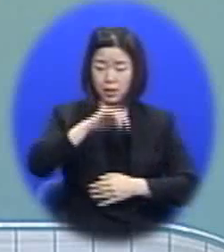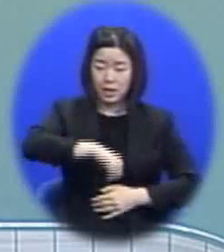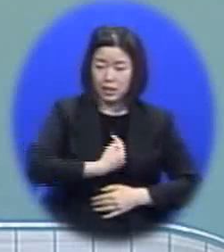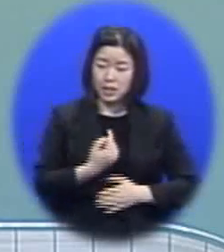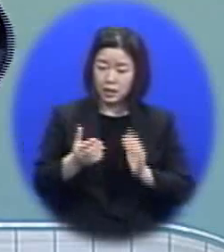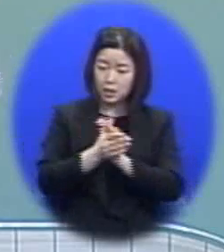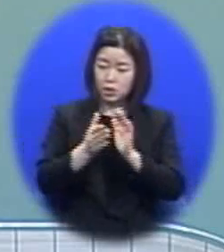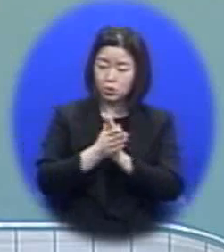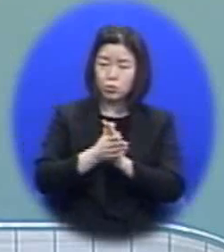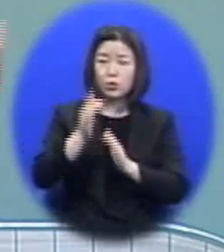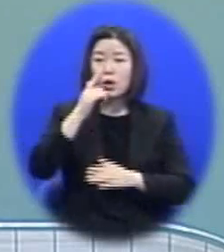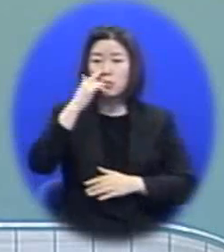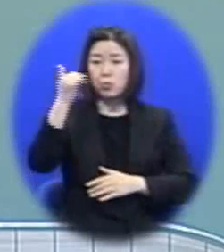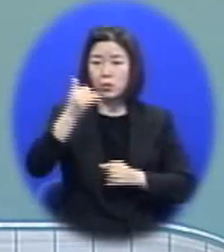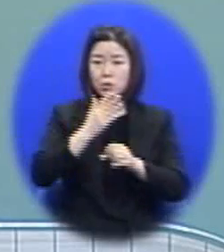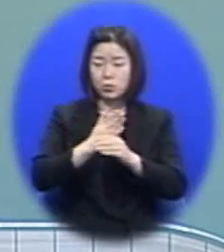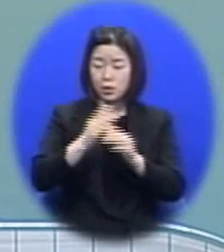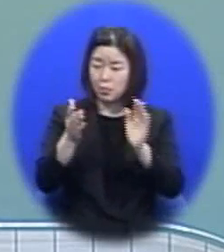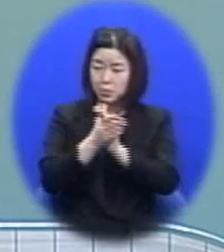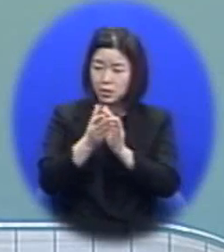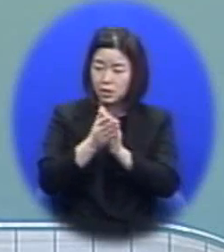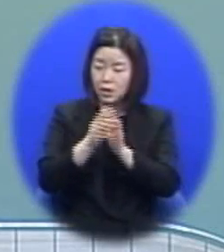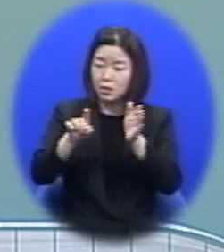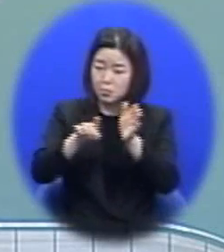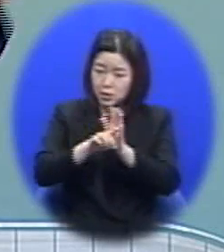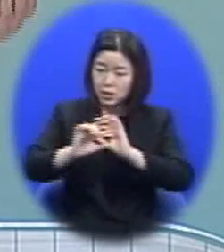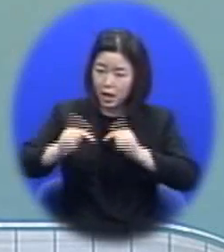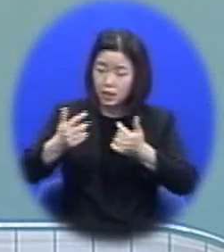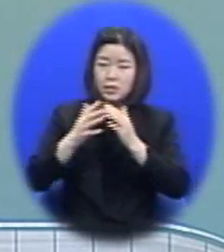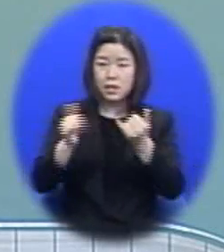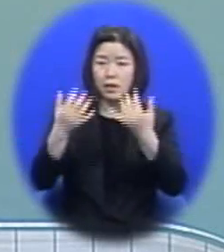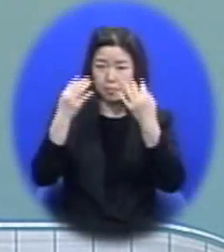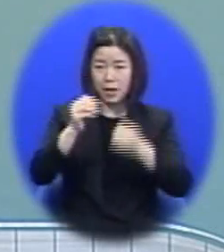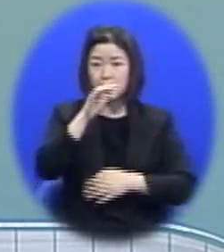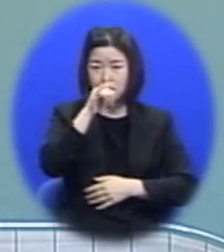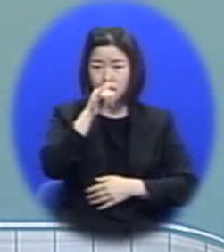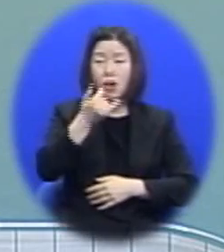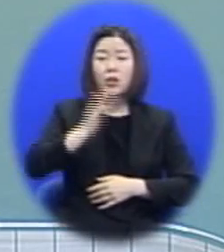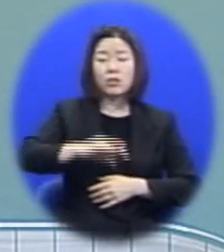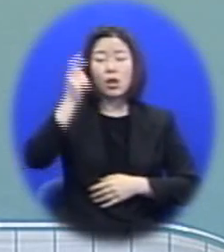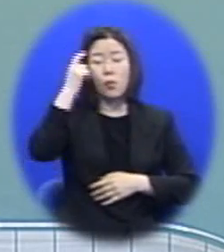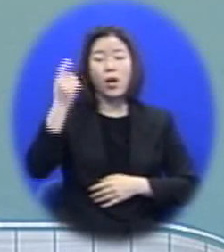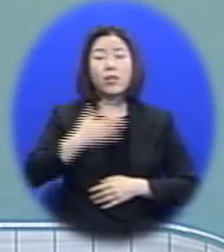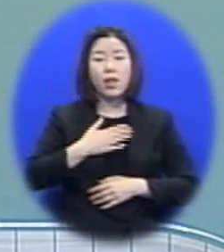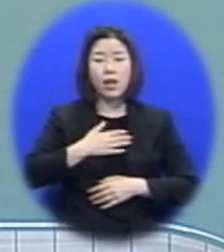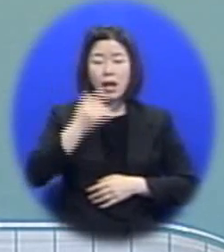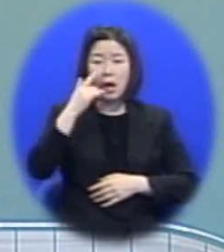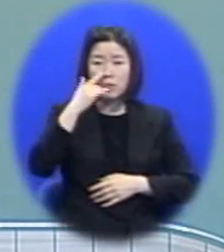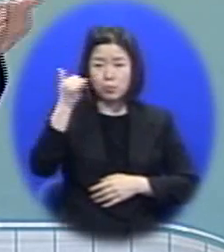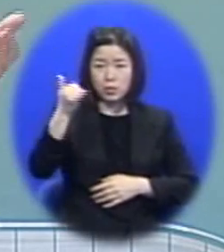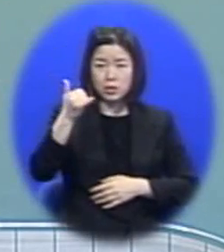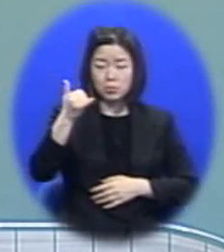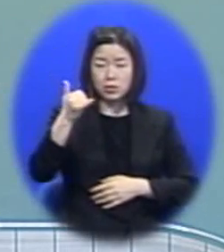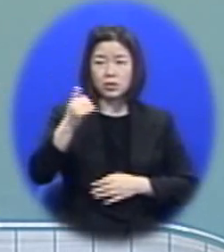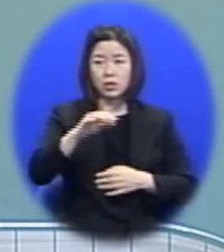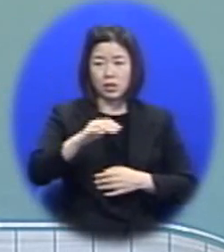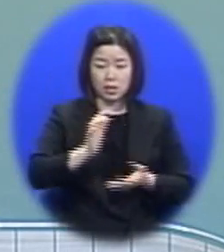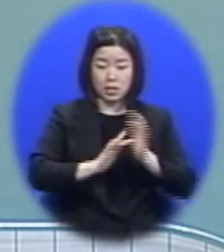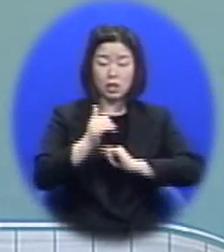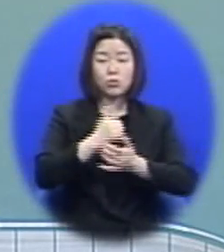부모님 중에 예수 안 믿는 사람 너무 많은 거예요 그런데 우리 엄마 아빠는 왜 예수 믿냐 말이야 도대체 뭐가 좋길래 예수를